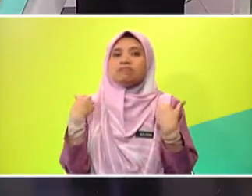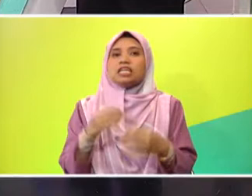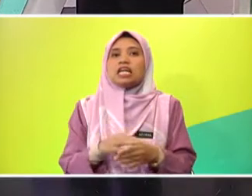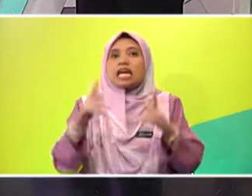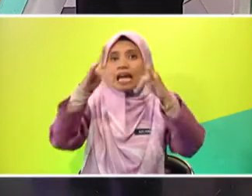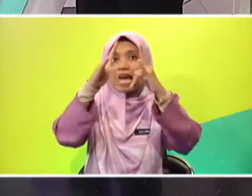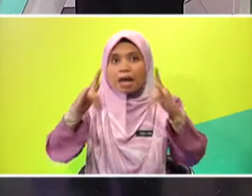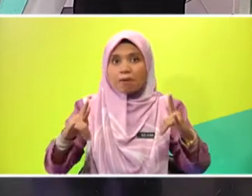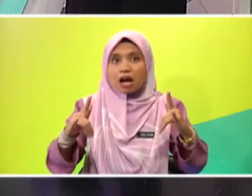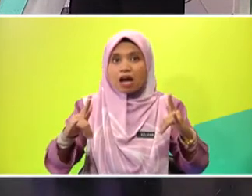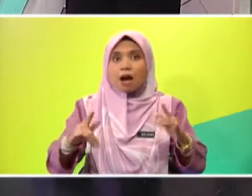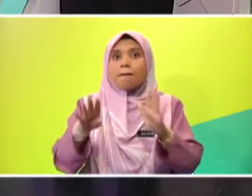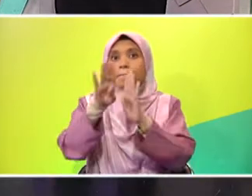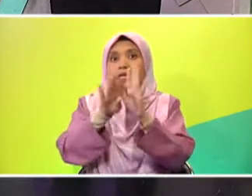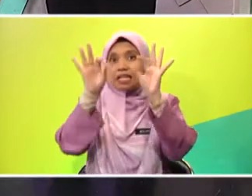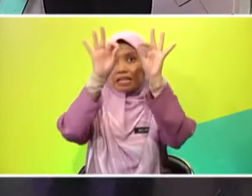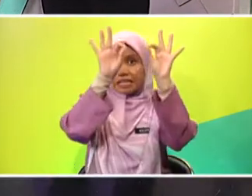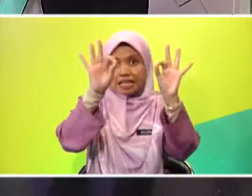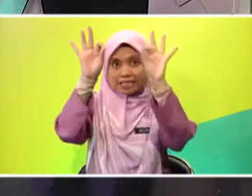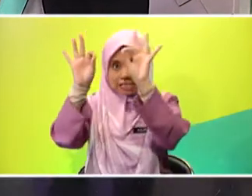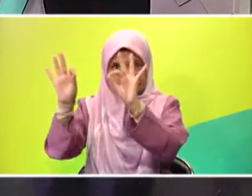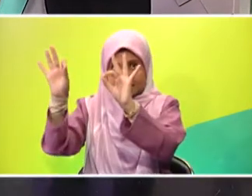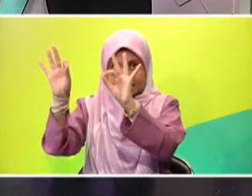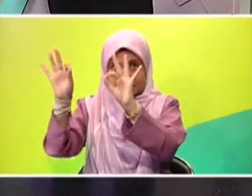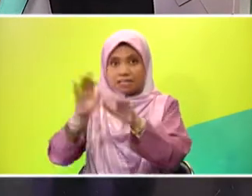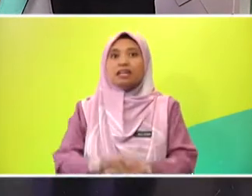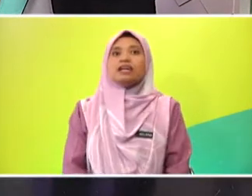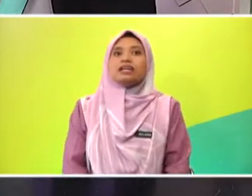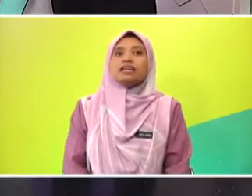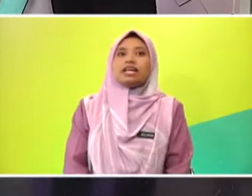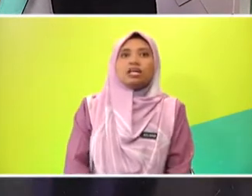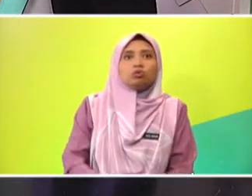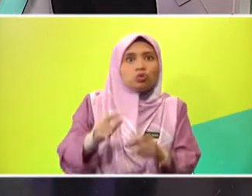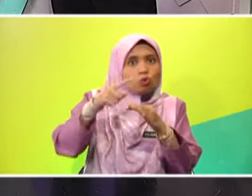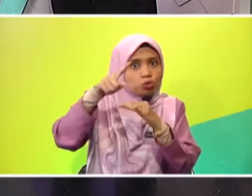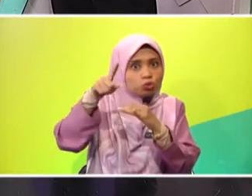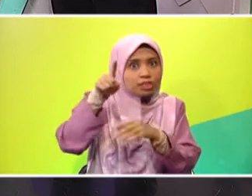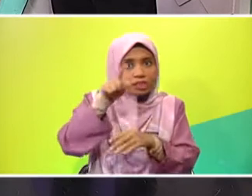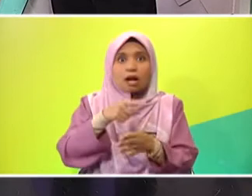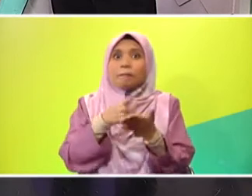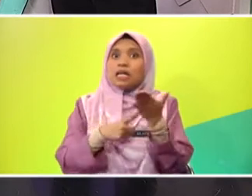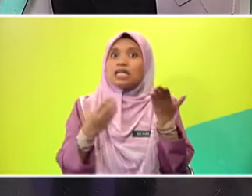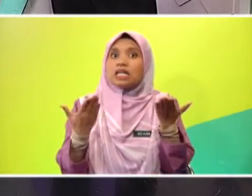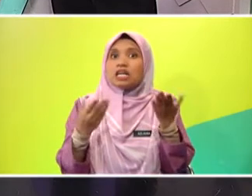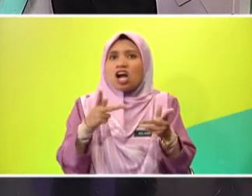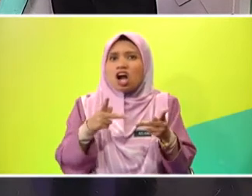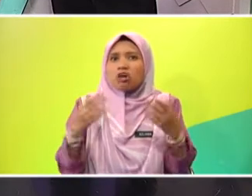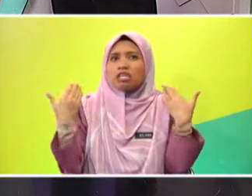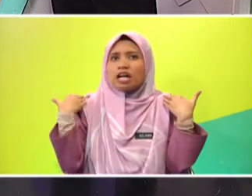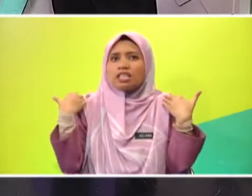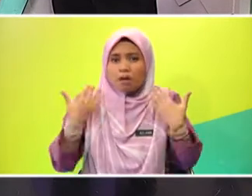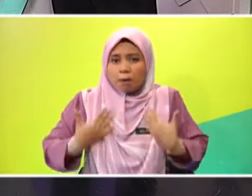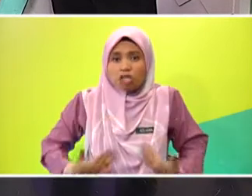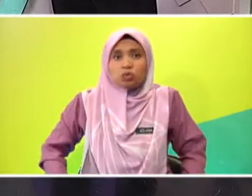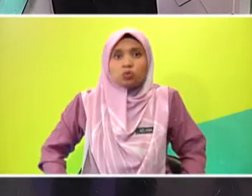kemah berhias yang sebelah sana nggak enak ah ini kalau nak bersukan tak ada baju bersukan susah